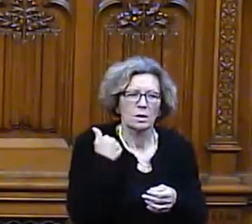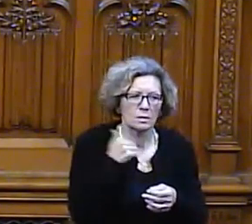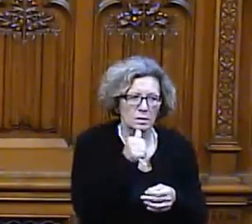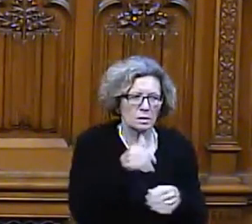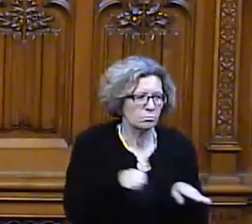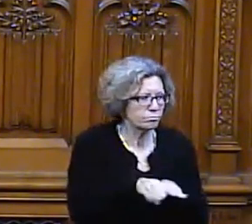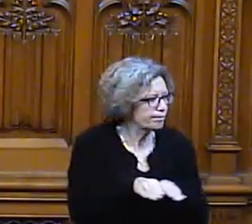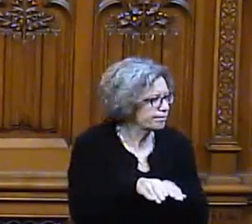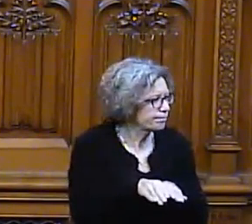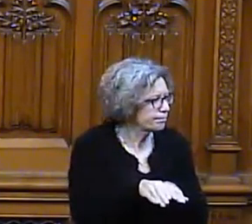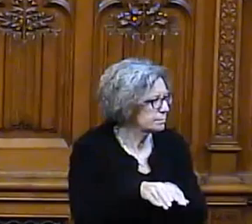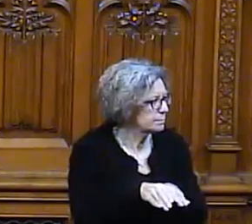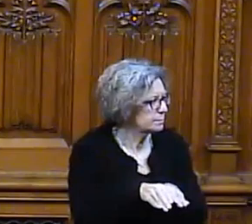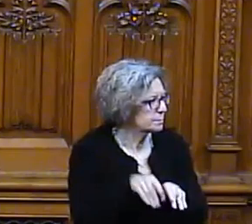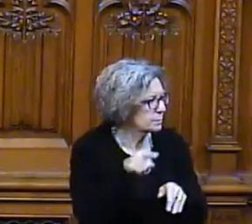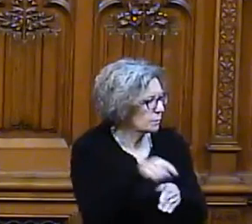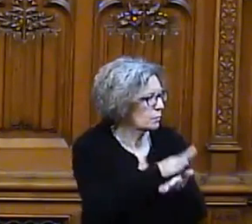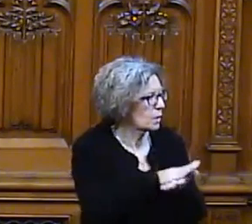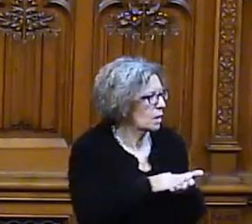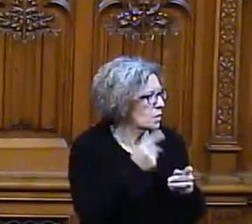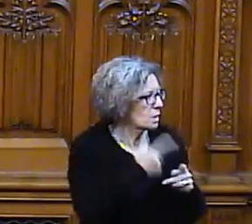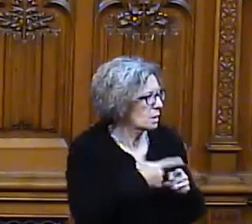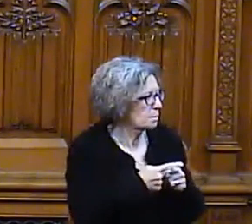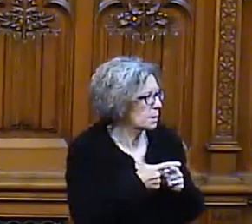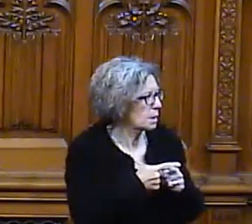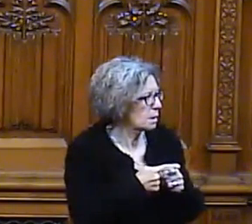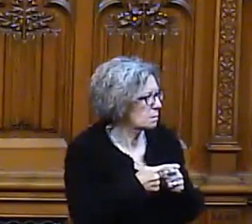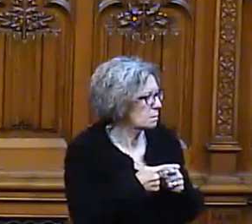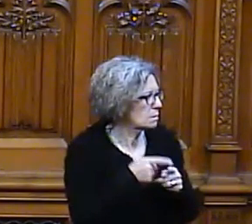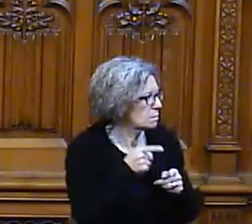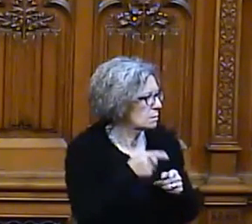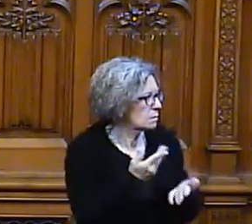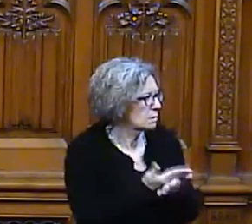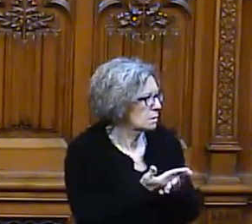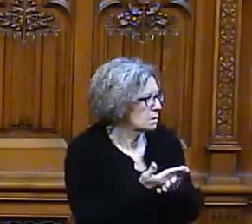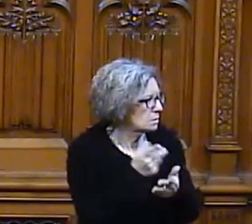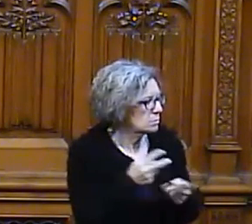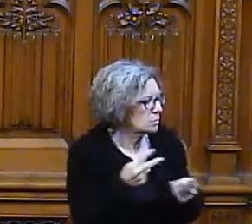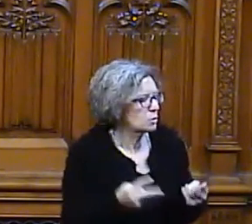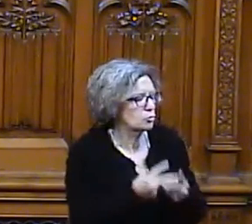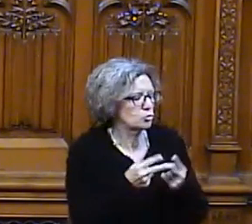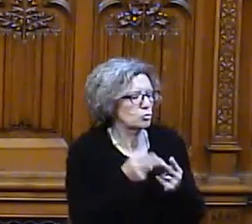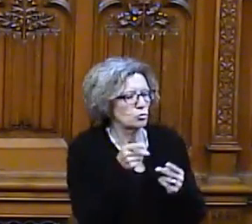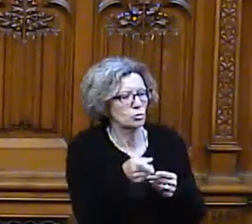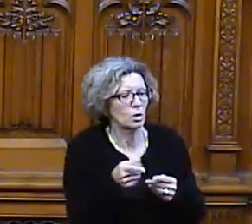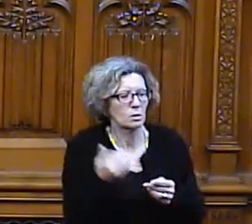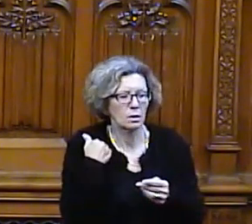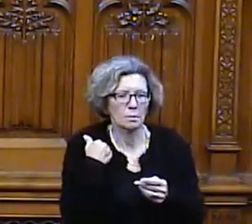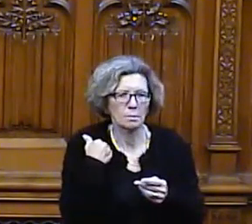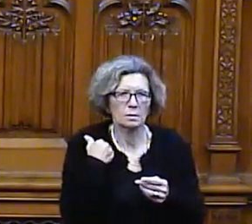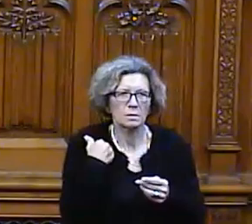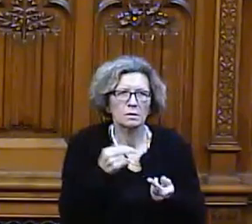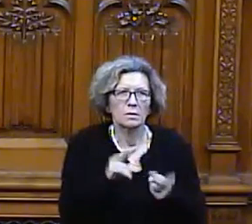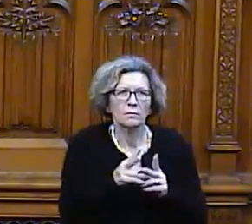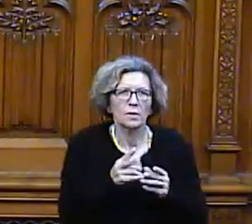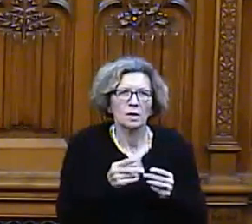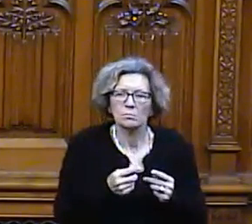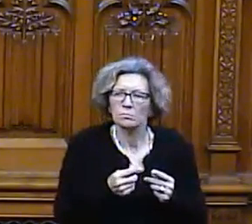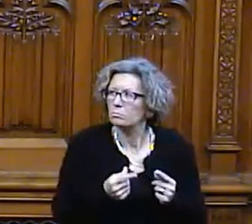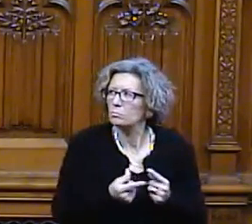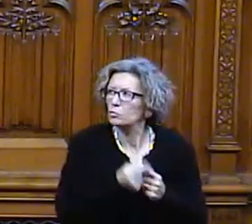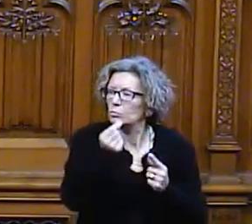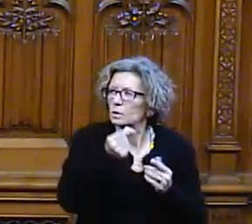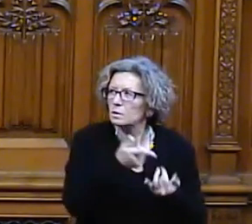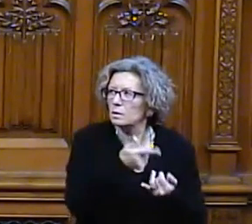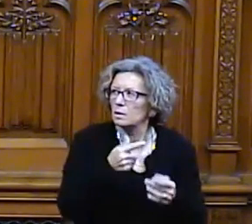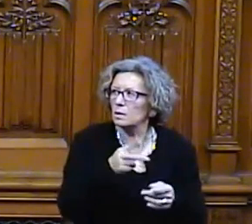Und es war dieser Anfang April, der in seiner Skurrilität der Streitkultur dahingehend gegipfelt hat, dass